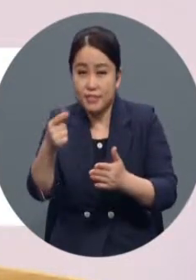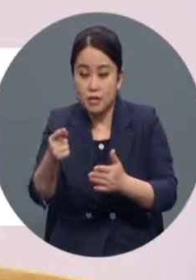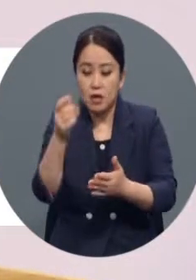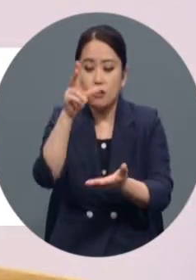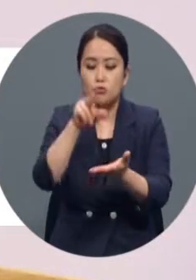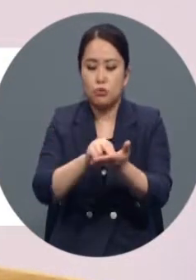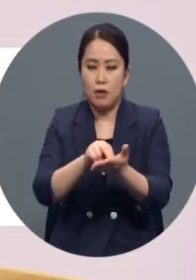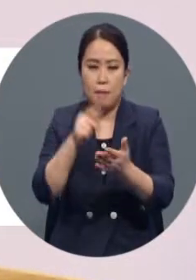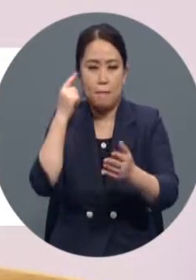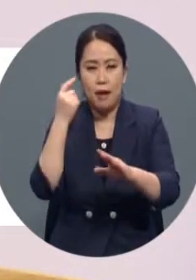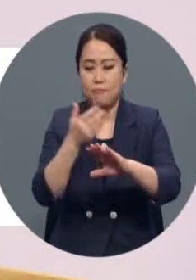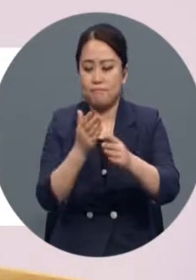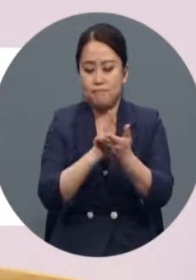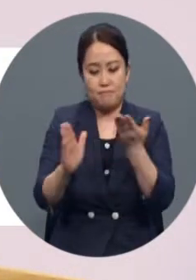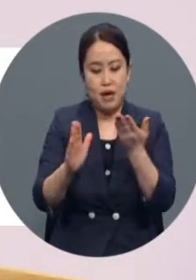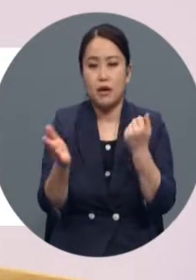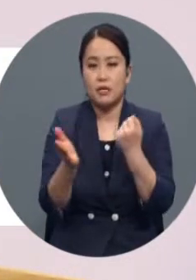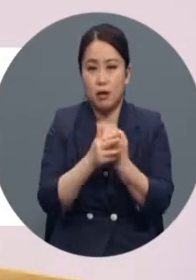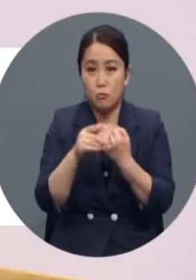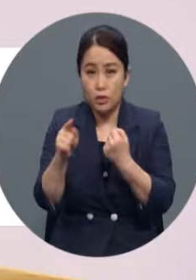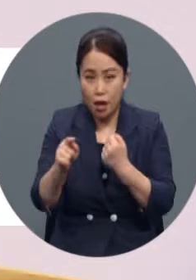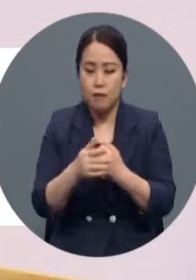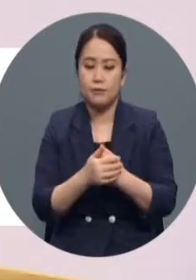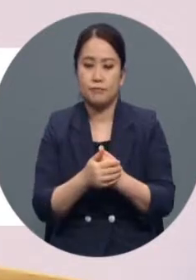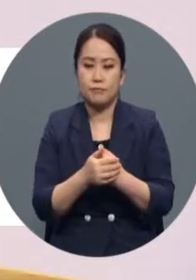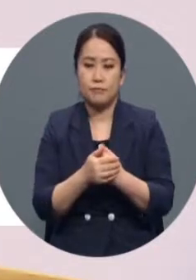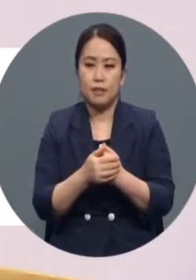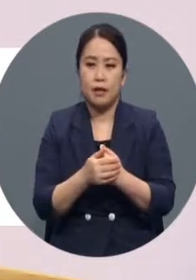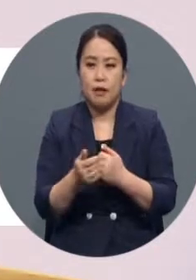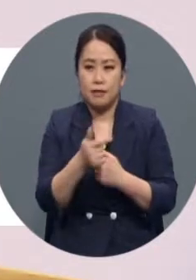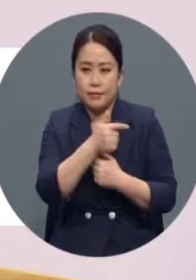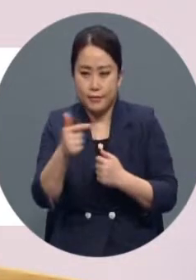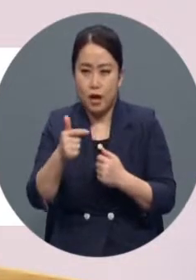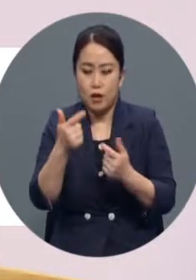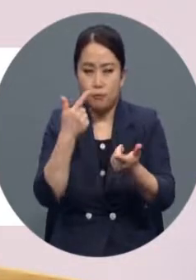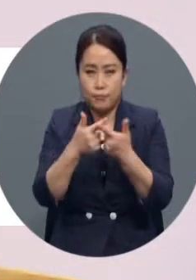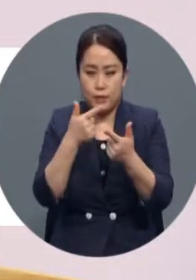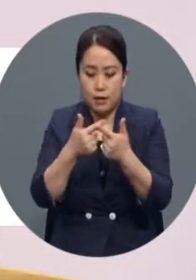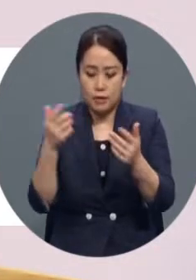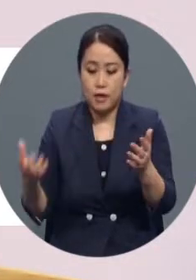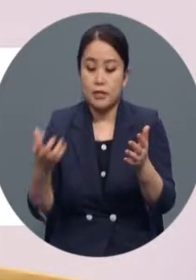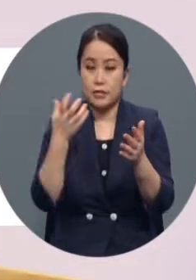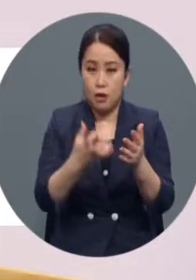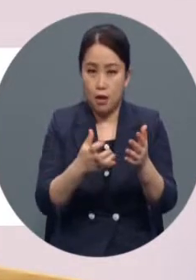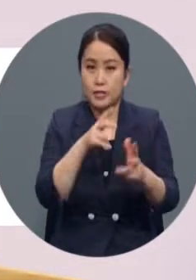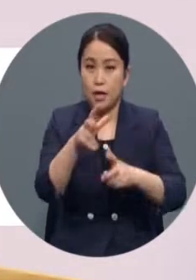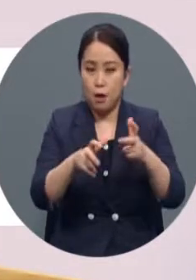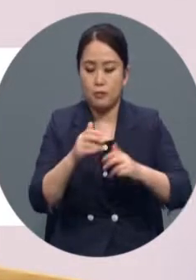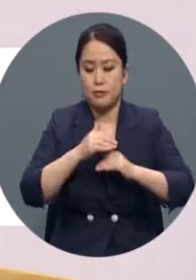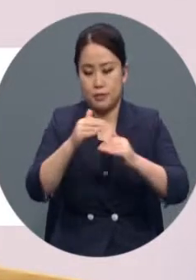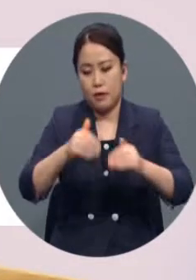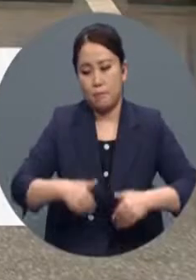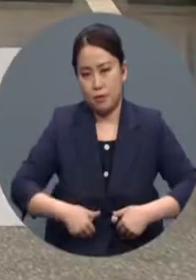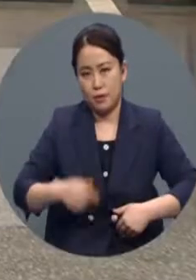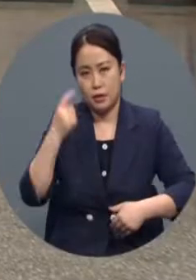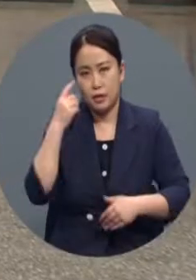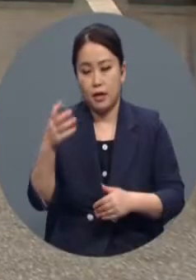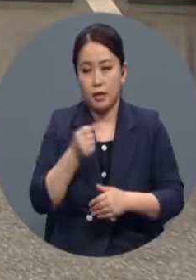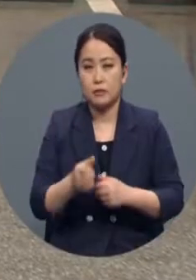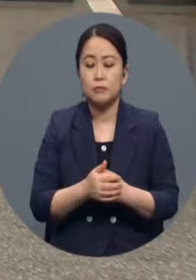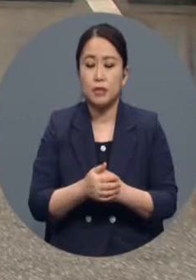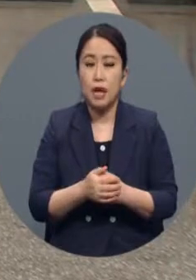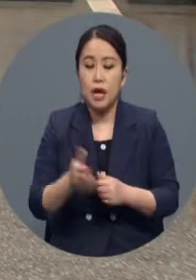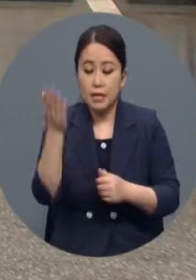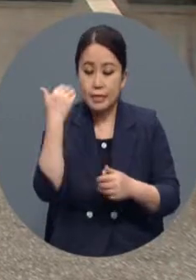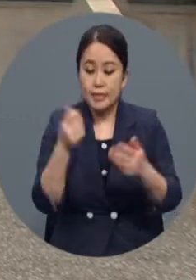것이기 때문에 그건 이 과감하게 부산으로 이전하는 이 사업이 진행이 돼야 한다 생각합니다.